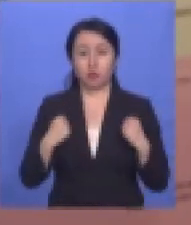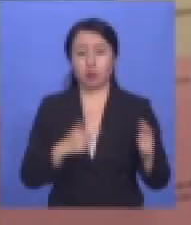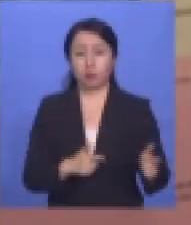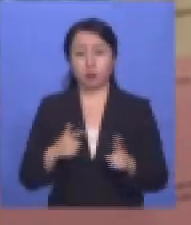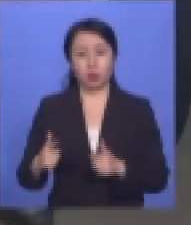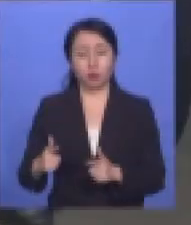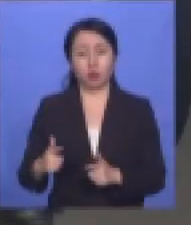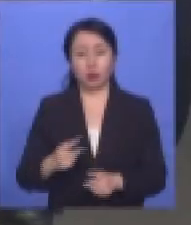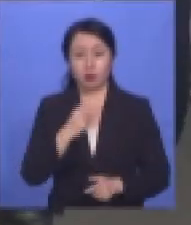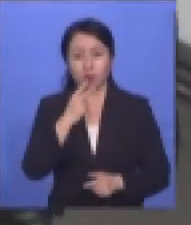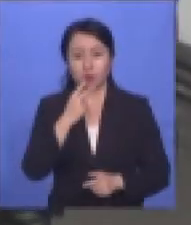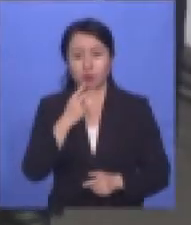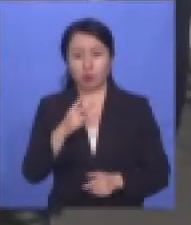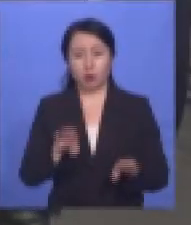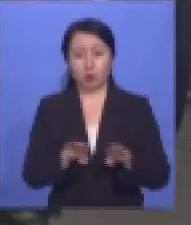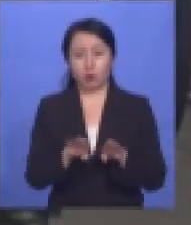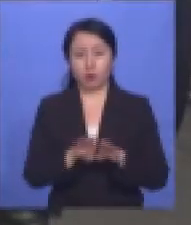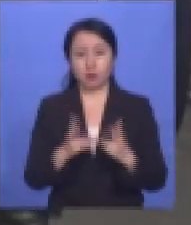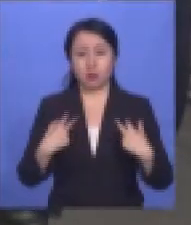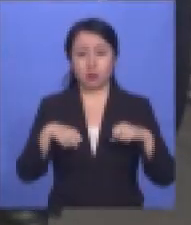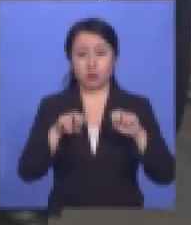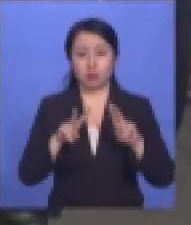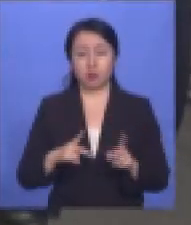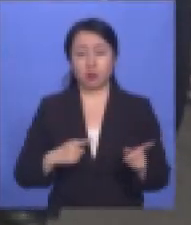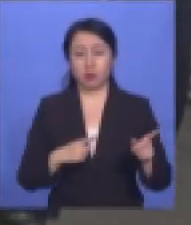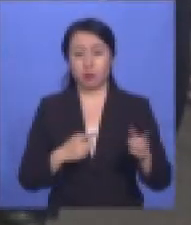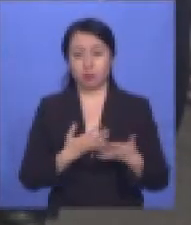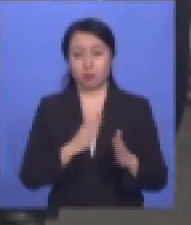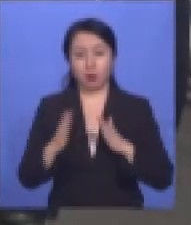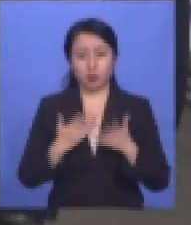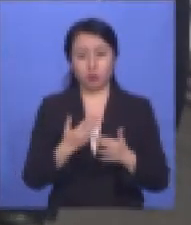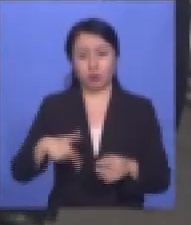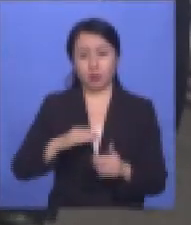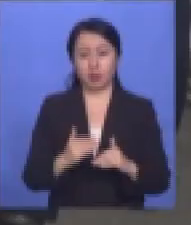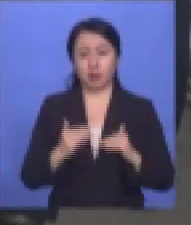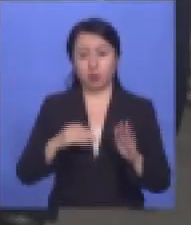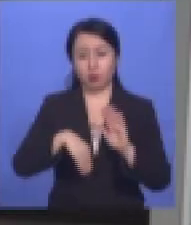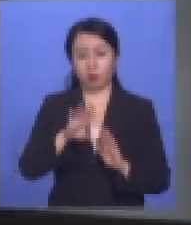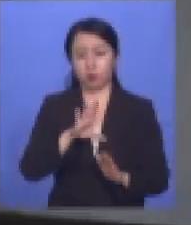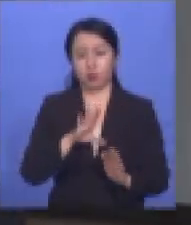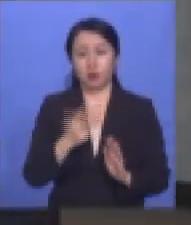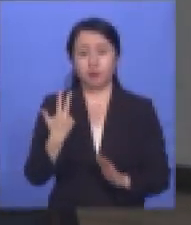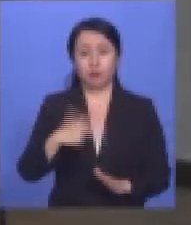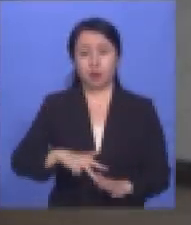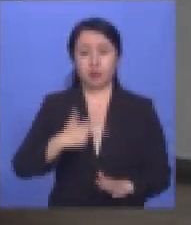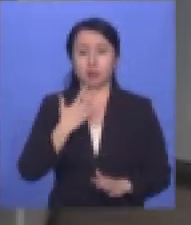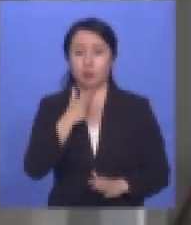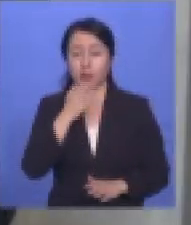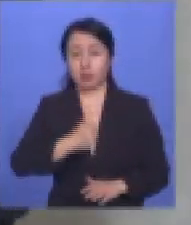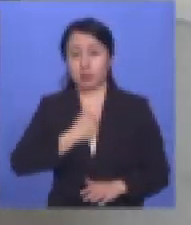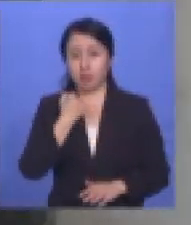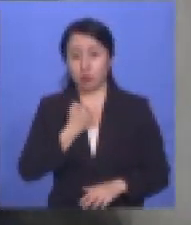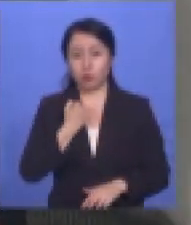также офицеры демонстрировали уровень владения специальными боевыми приемами по итогам всех этапов лучшим признан 35-летний